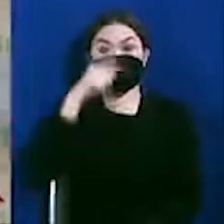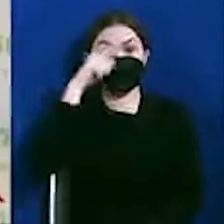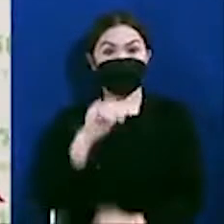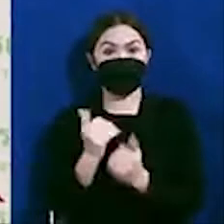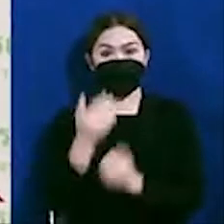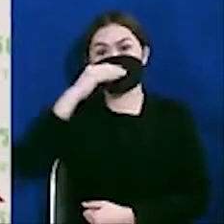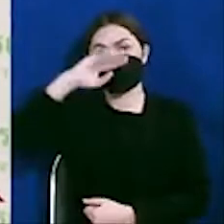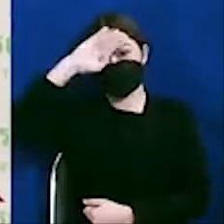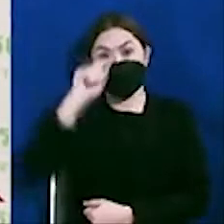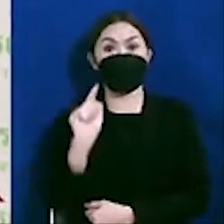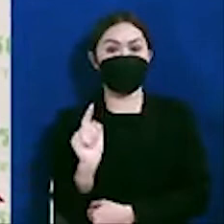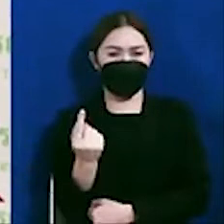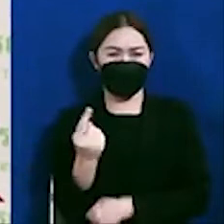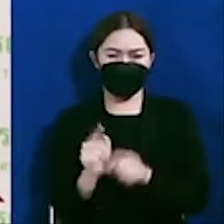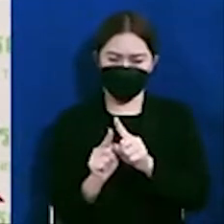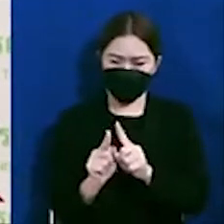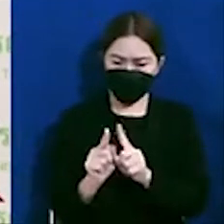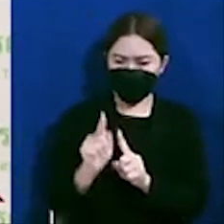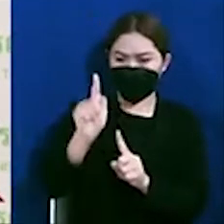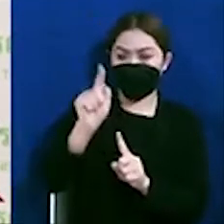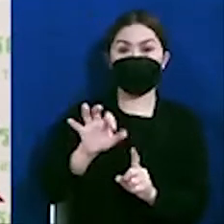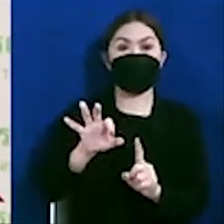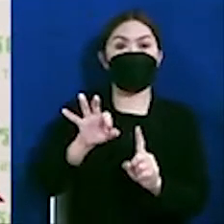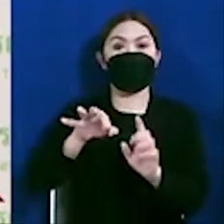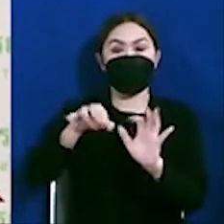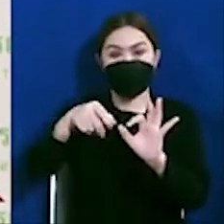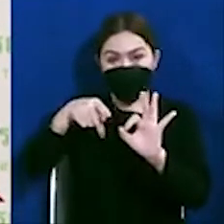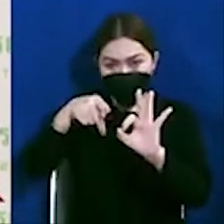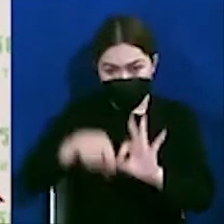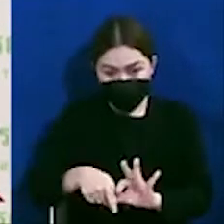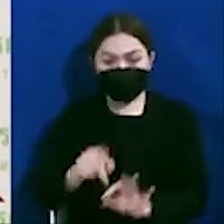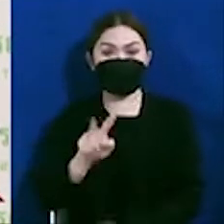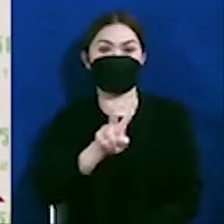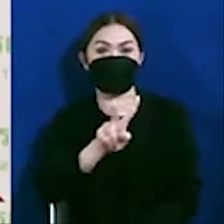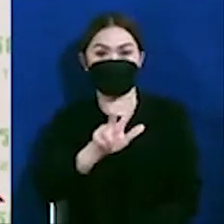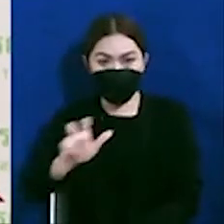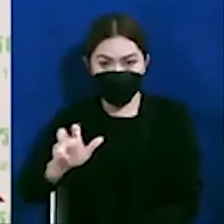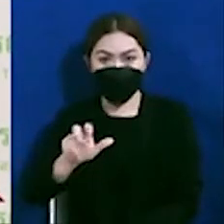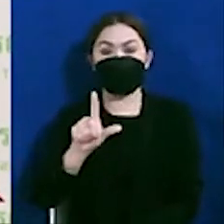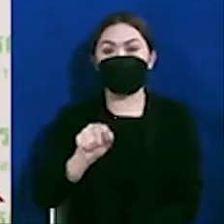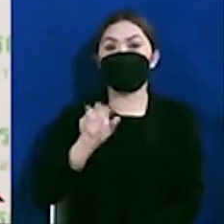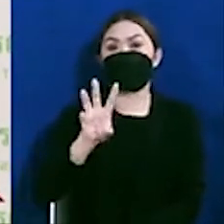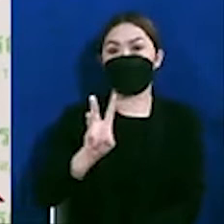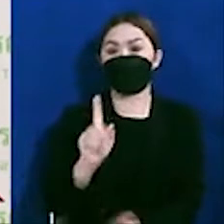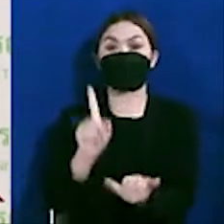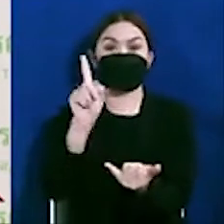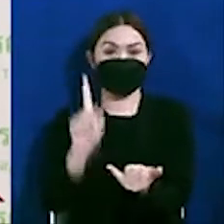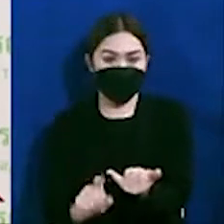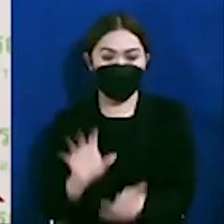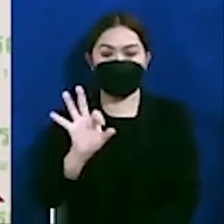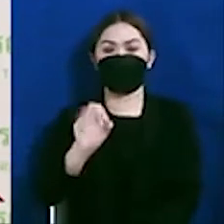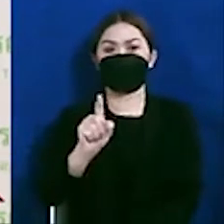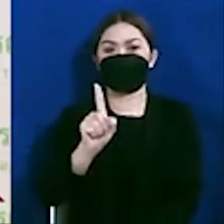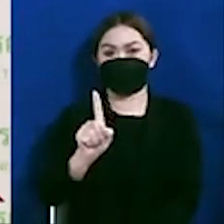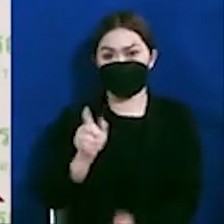มีผู้ป่วยรายใหม่นะครับสูงถึง9320 6รายนะครับและมีผู้เสียชีวิตถึง91